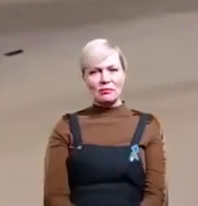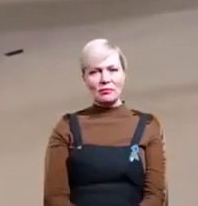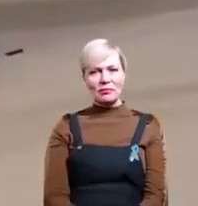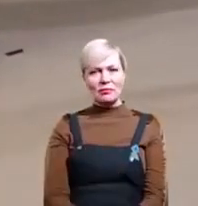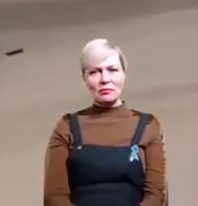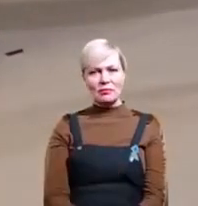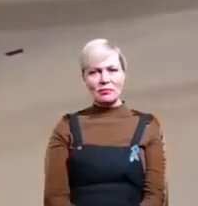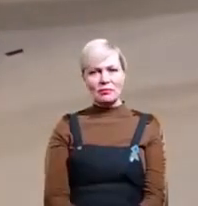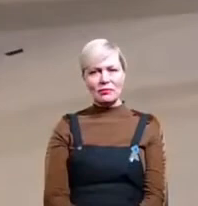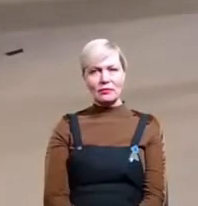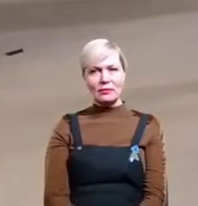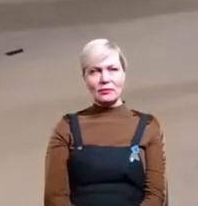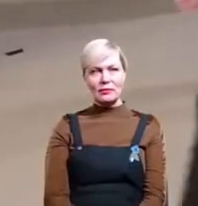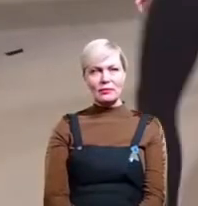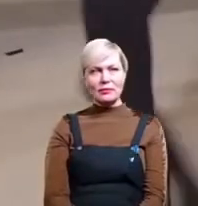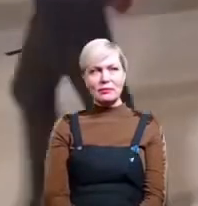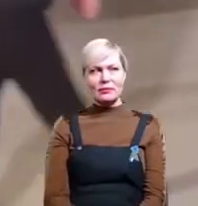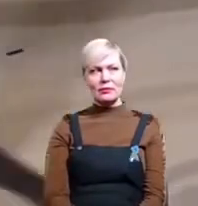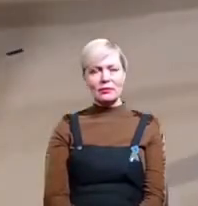Полностью все.